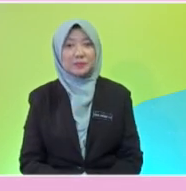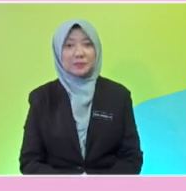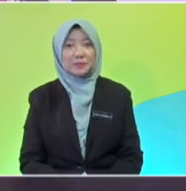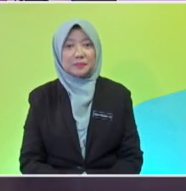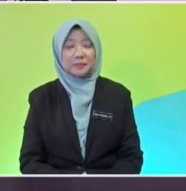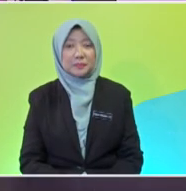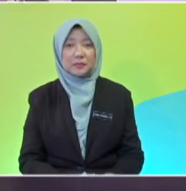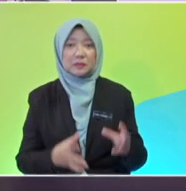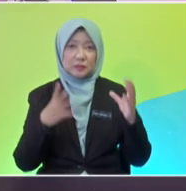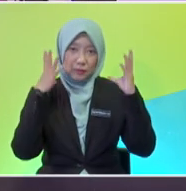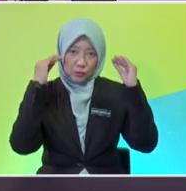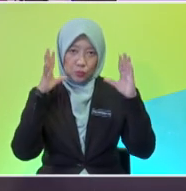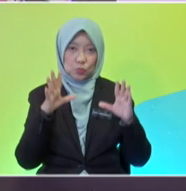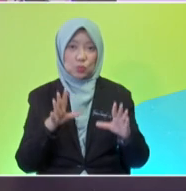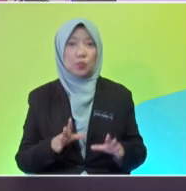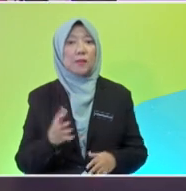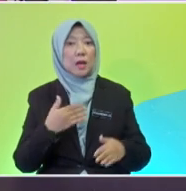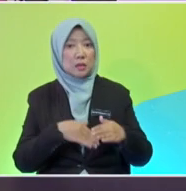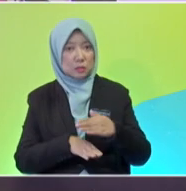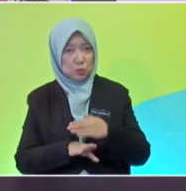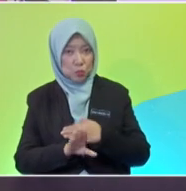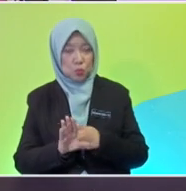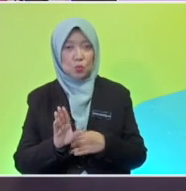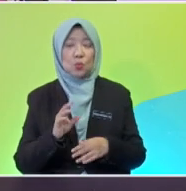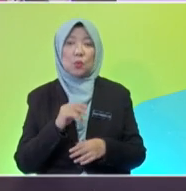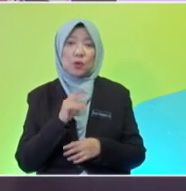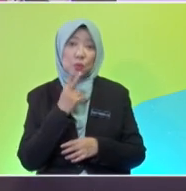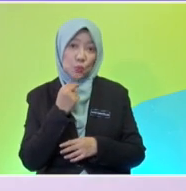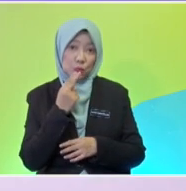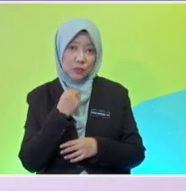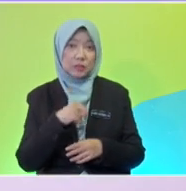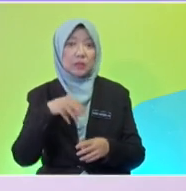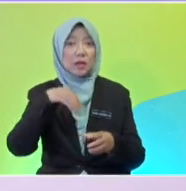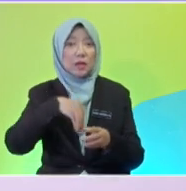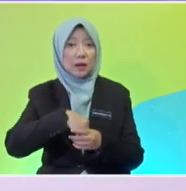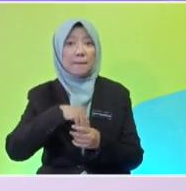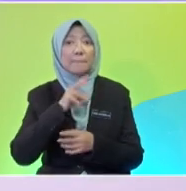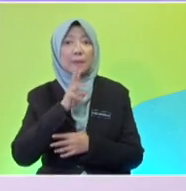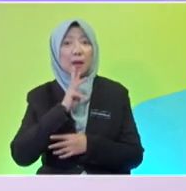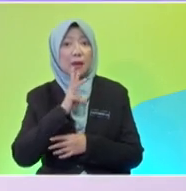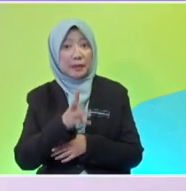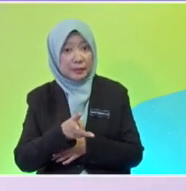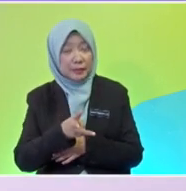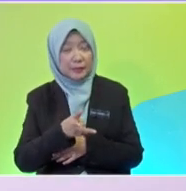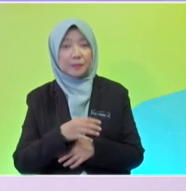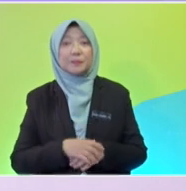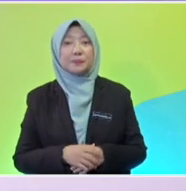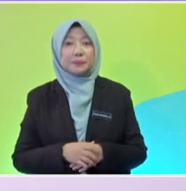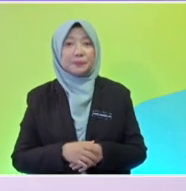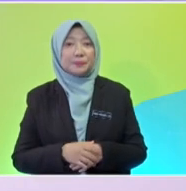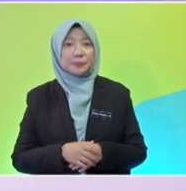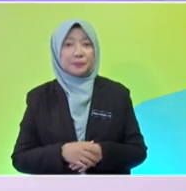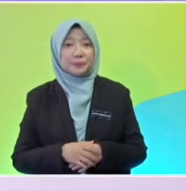ini ke dalam Oke kita lihat kita masukkan ke dalam air kemudian gembira